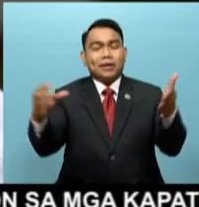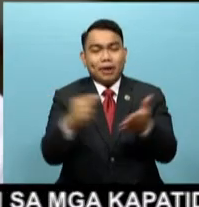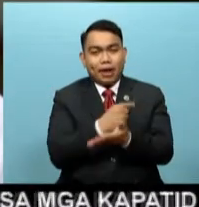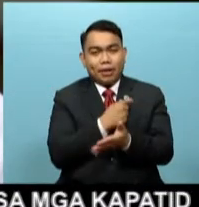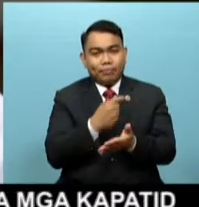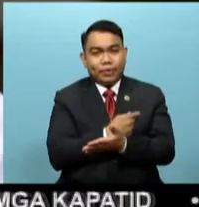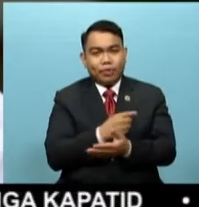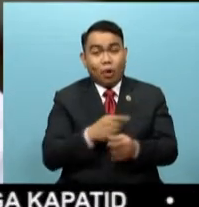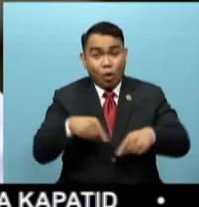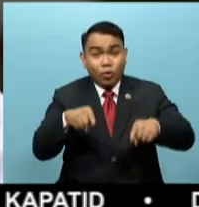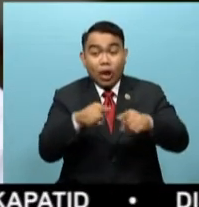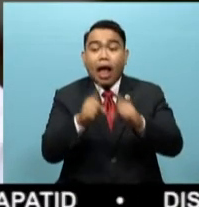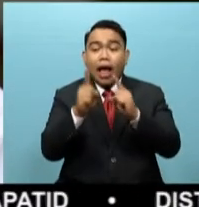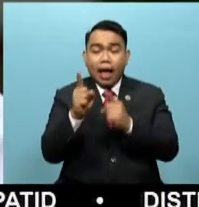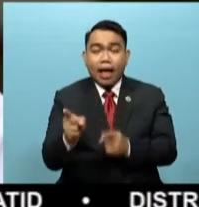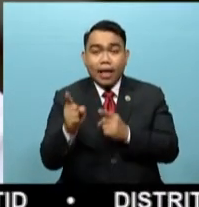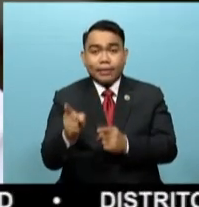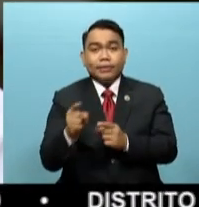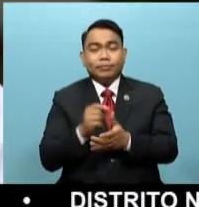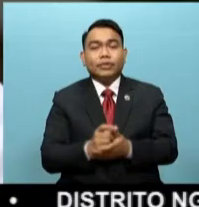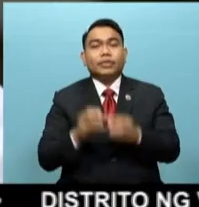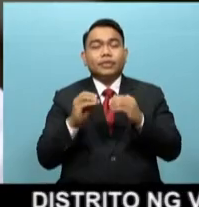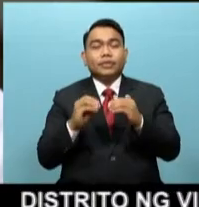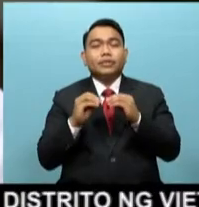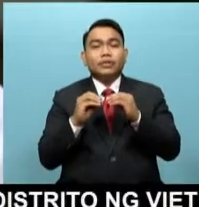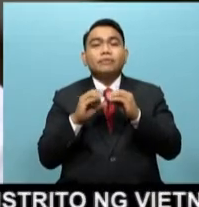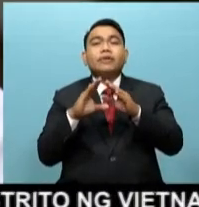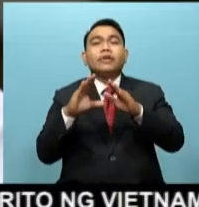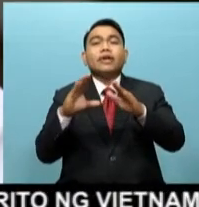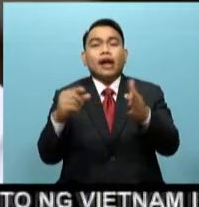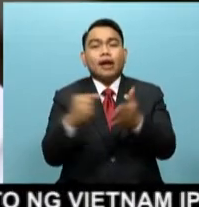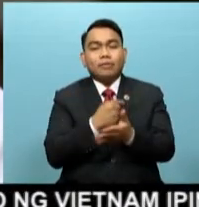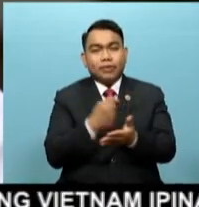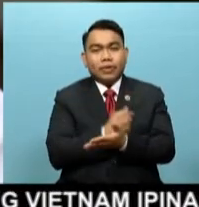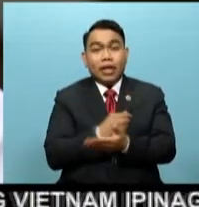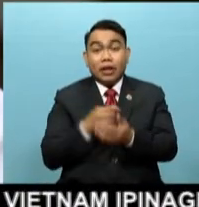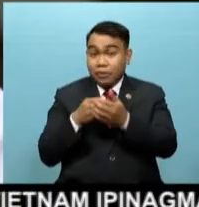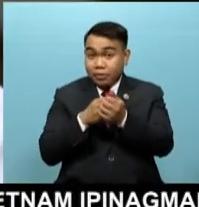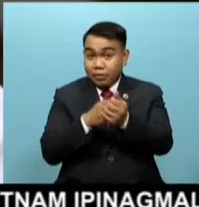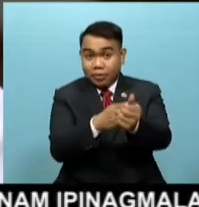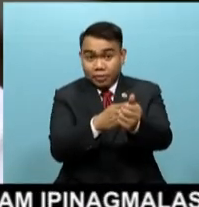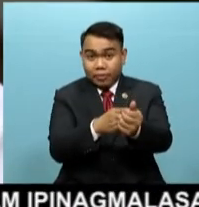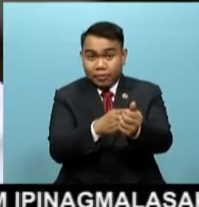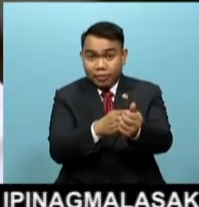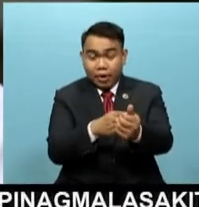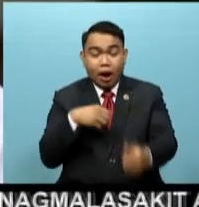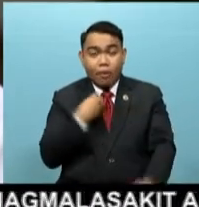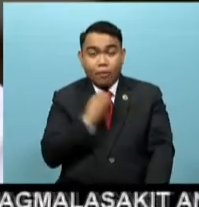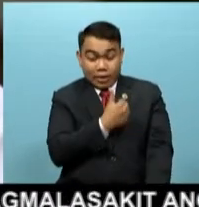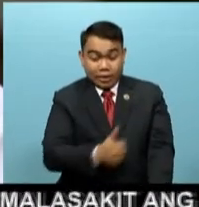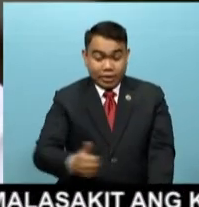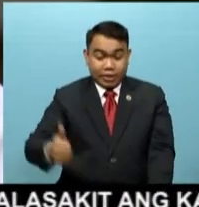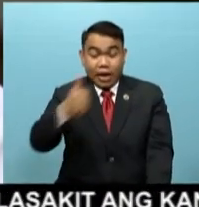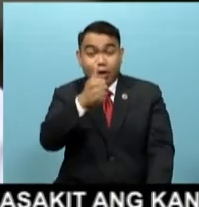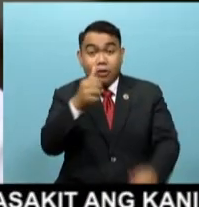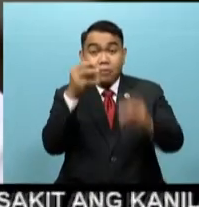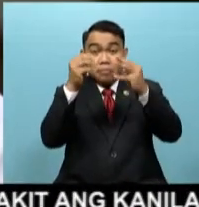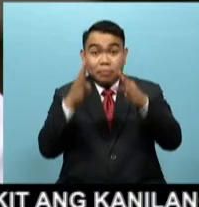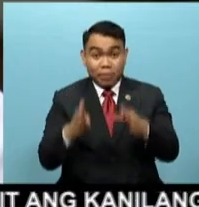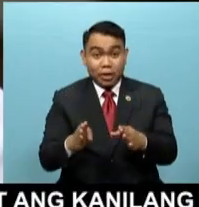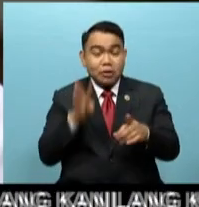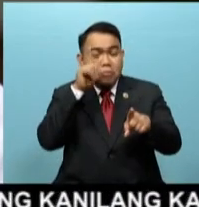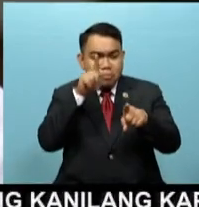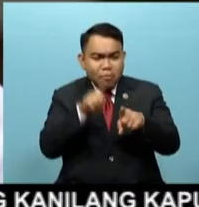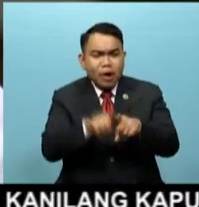nakadalo din po siya sa pamamahayag na pinangasiwaan po ng ating pinakamamahal na tagapamahalang pangkalahatan, ang kapatid